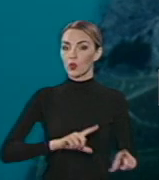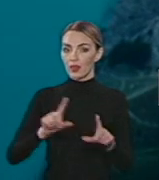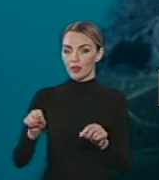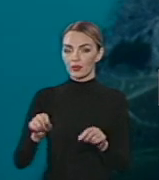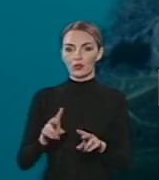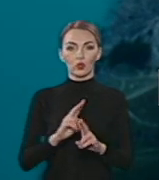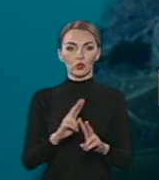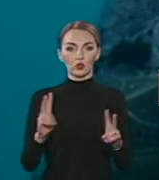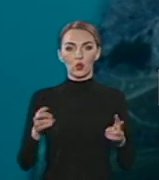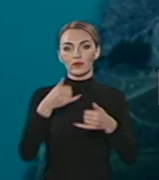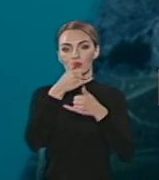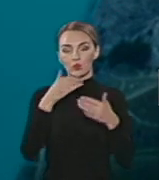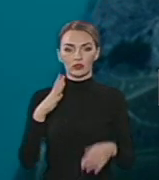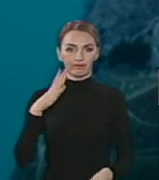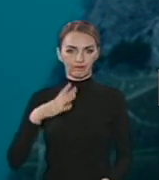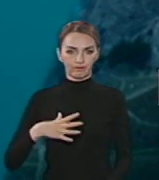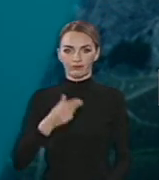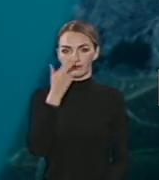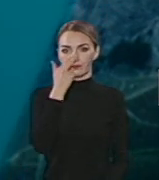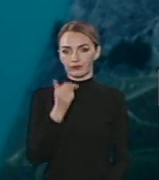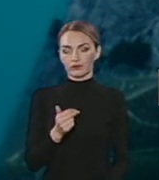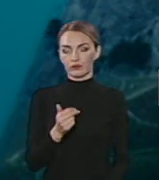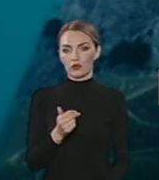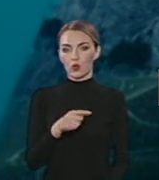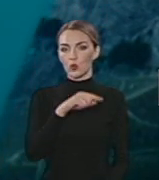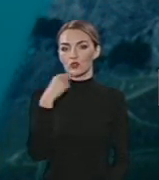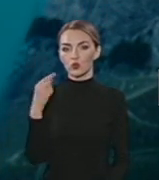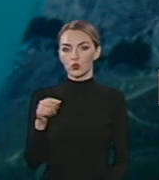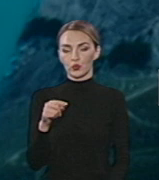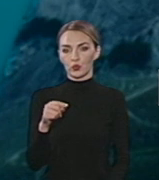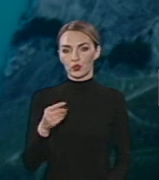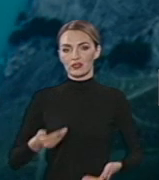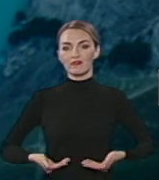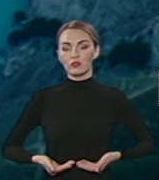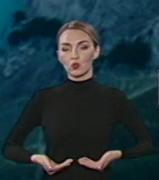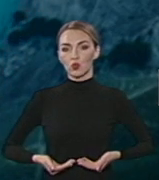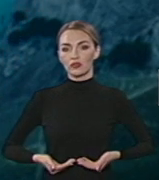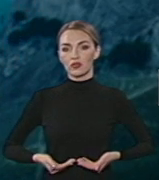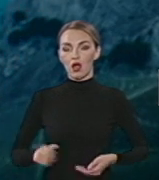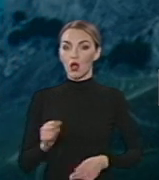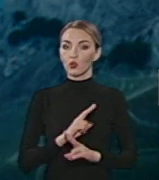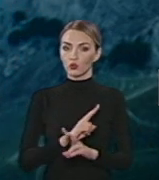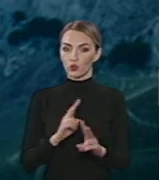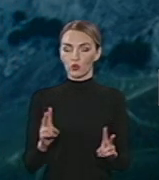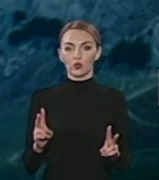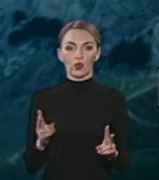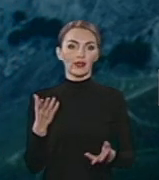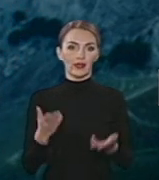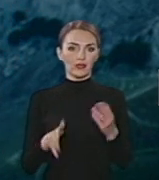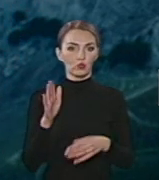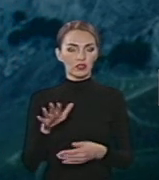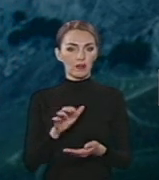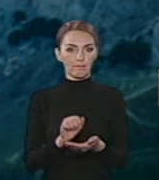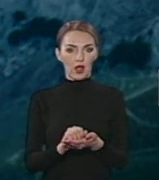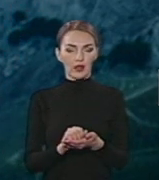не сможет, будет вынужден встраиваться в российскую действительность. А кто-то действительно, если он будет